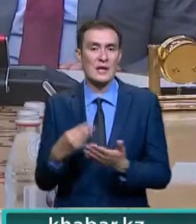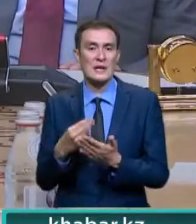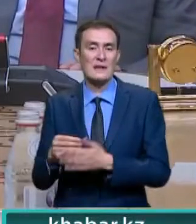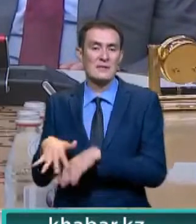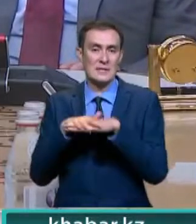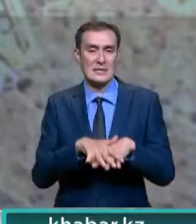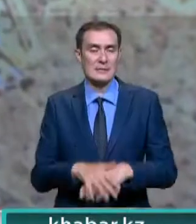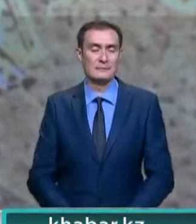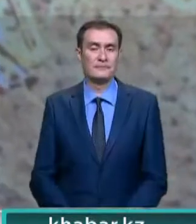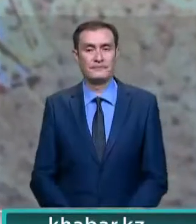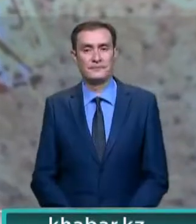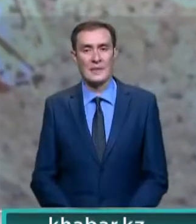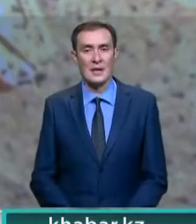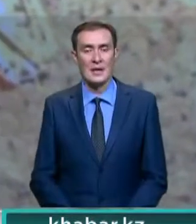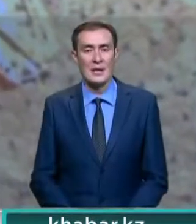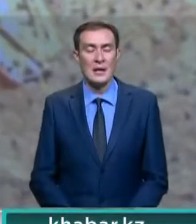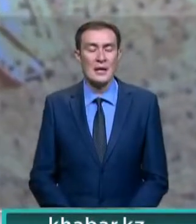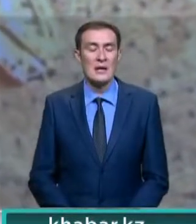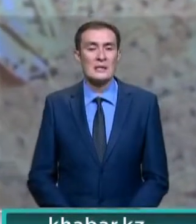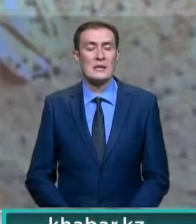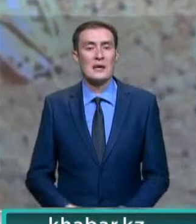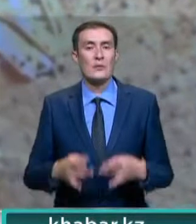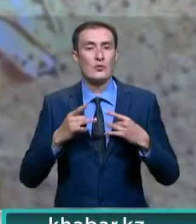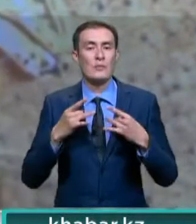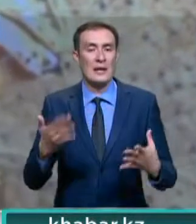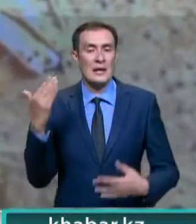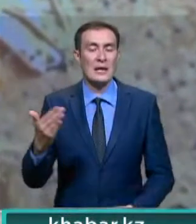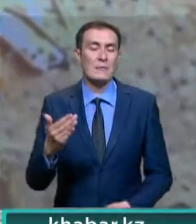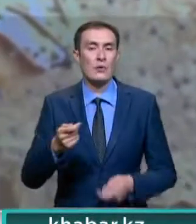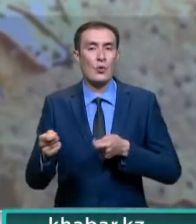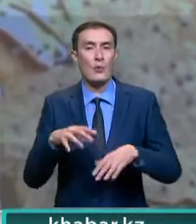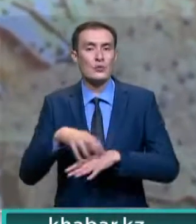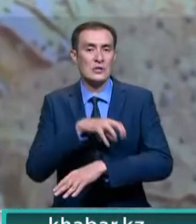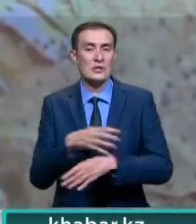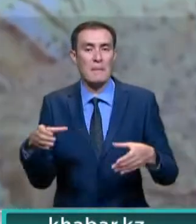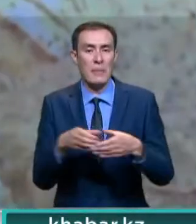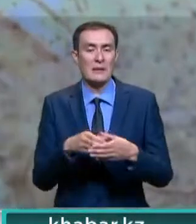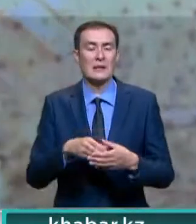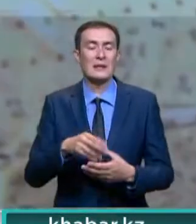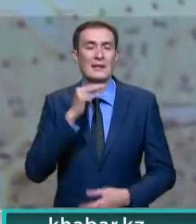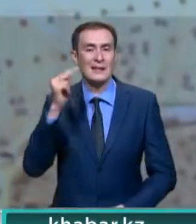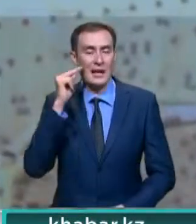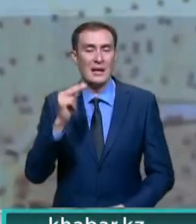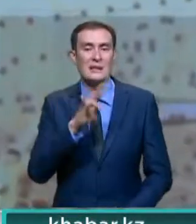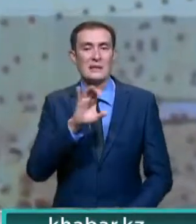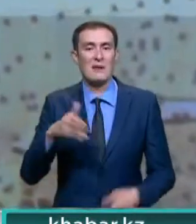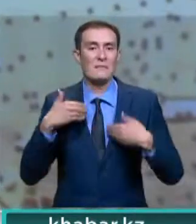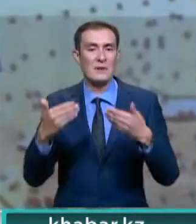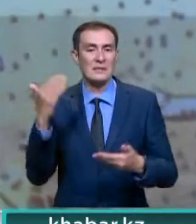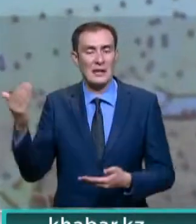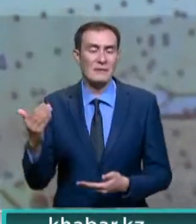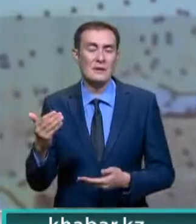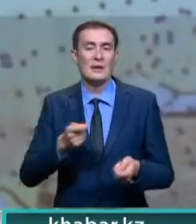инвестиции. С вековым юбилеем Коммунистической партии Китая Нурсултан Назарбаев поздравил генерального секретаря Си